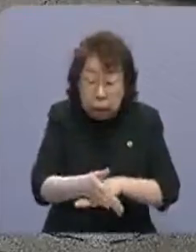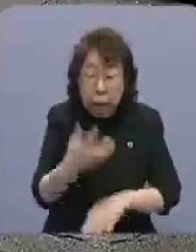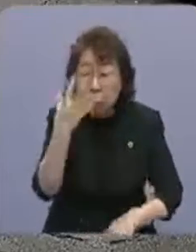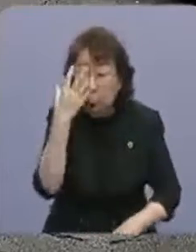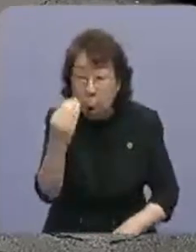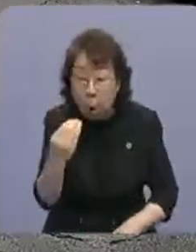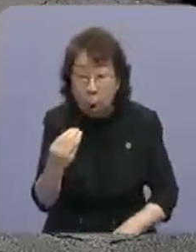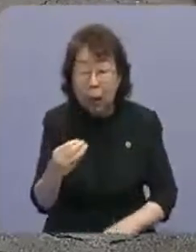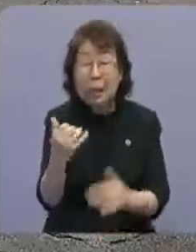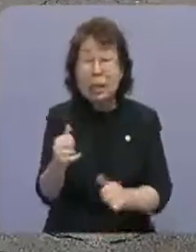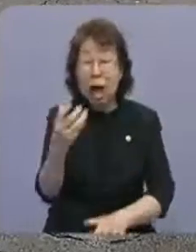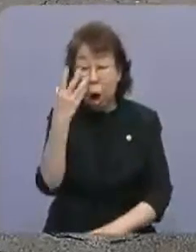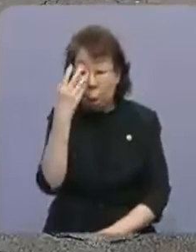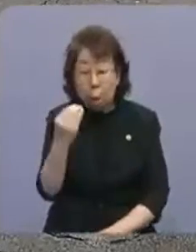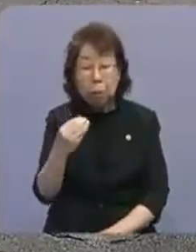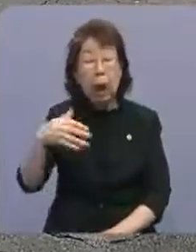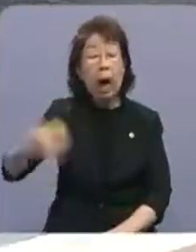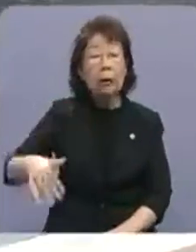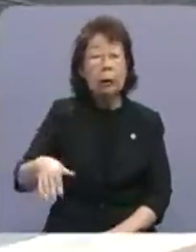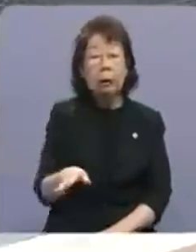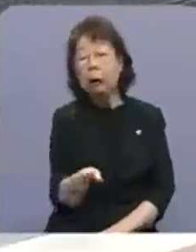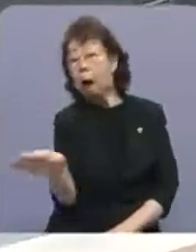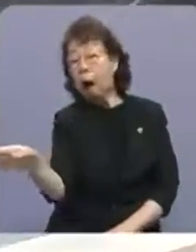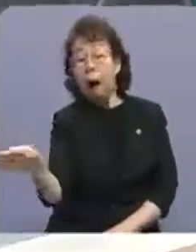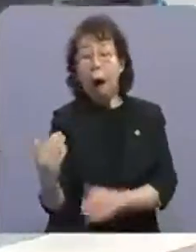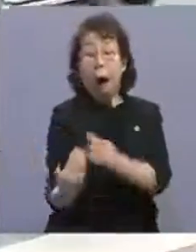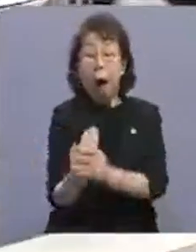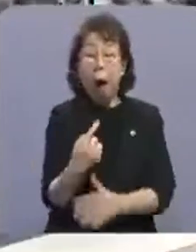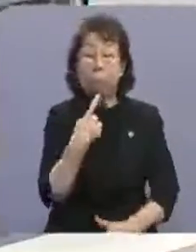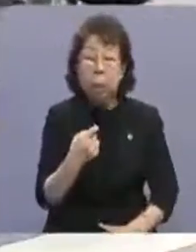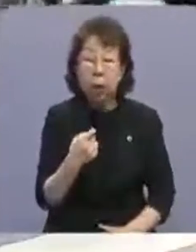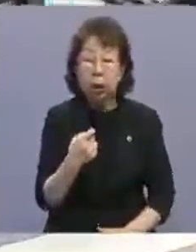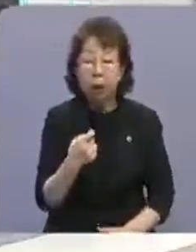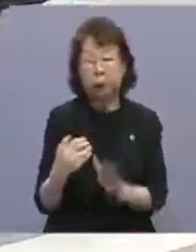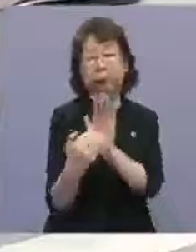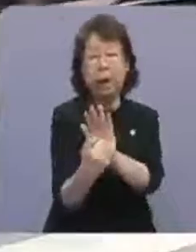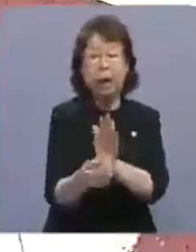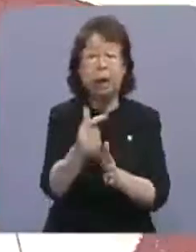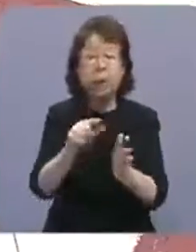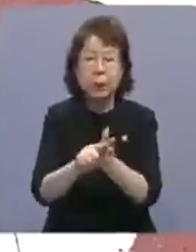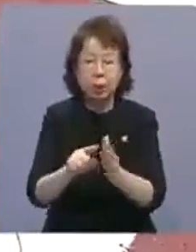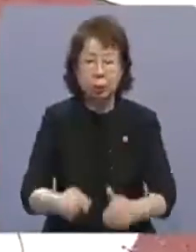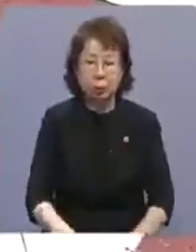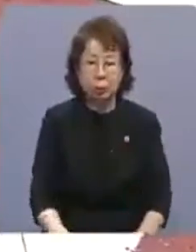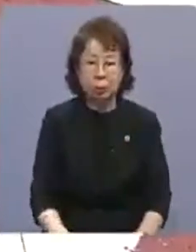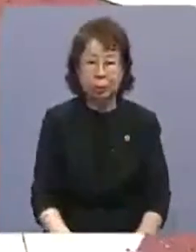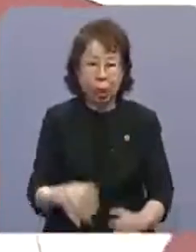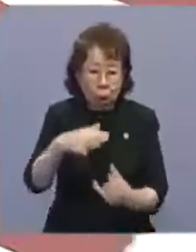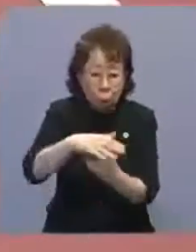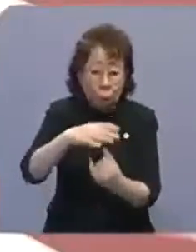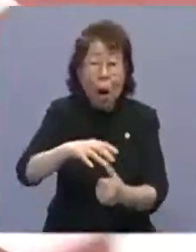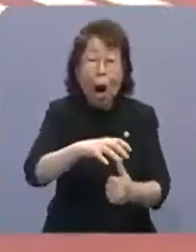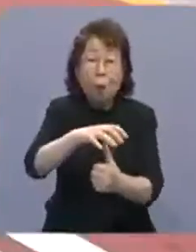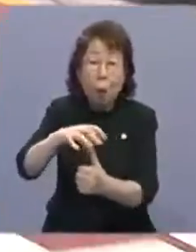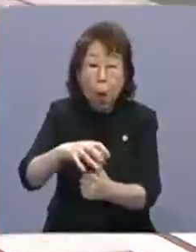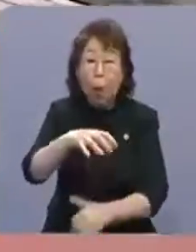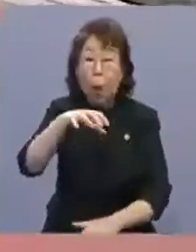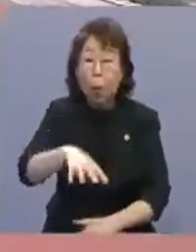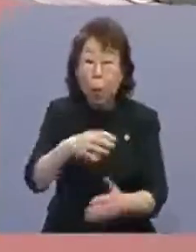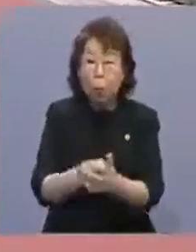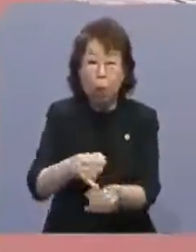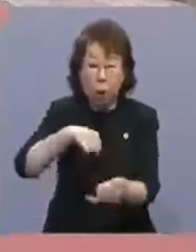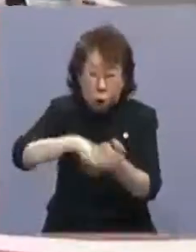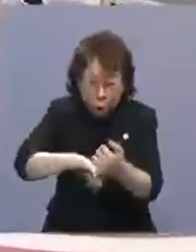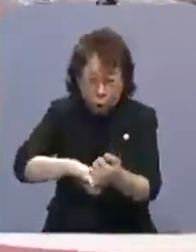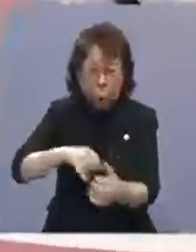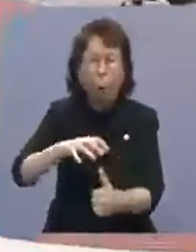횡단보도를 건너려는 사람을 보지 못해 날 수도 있는 사고를 막겠다는 취지입니다. 특히 어린이 보호구역에서는 보행자